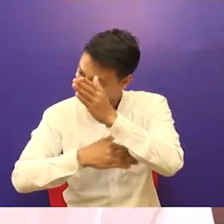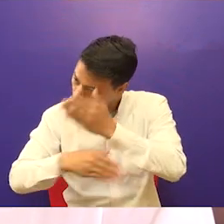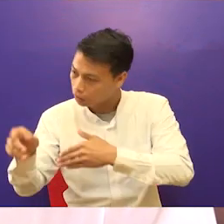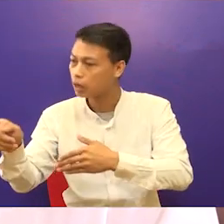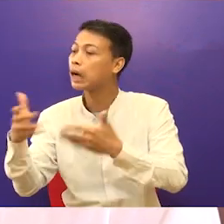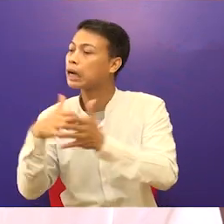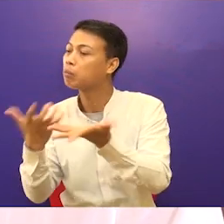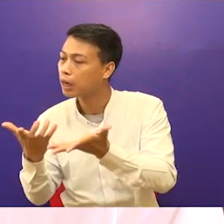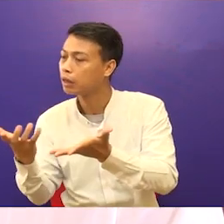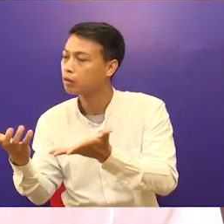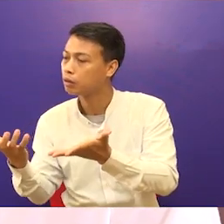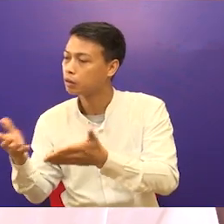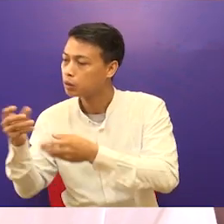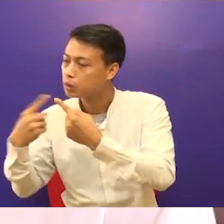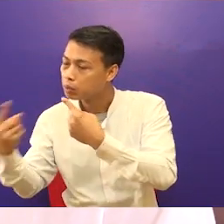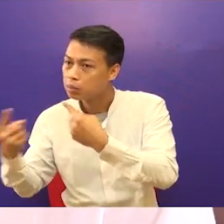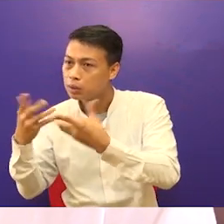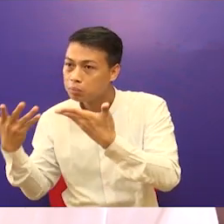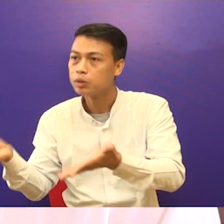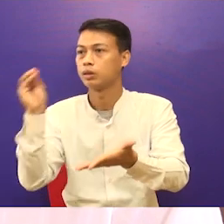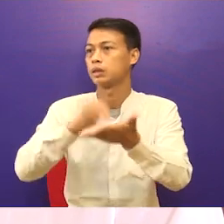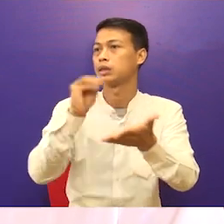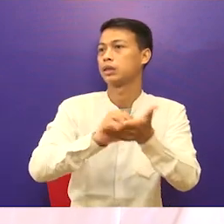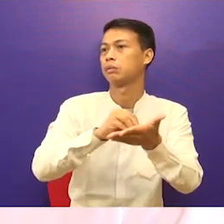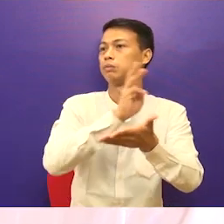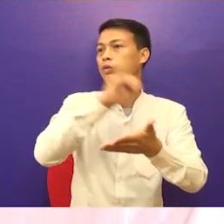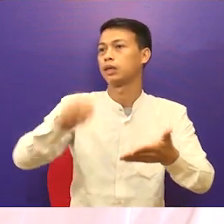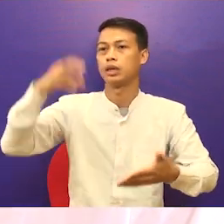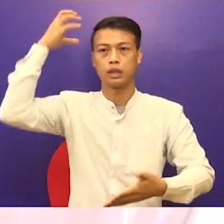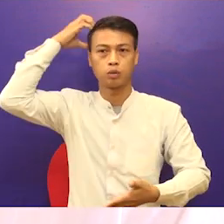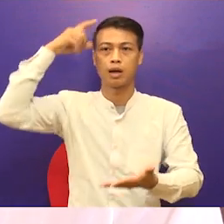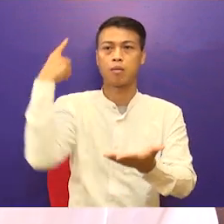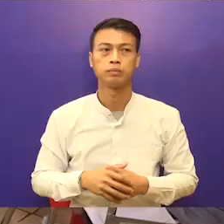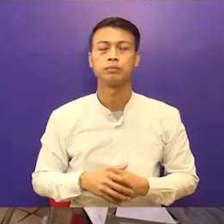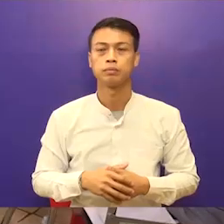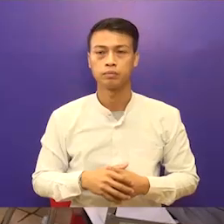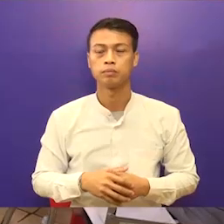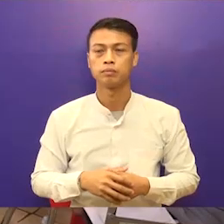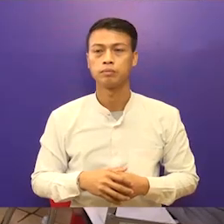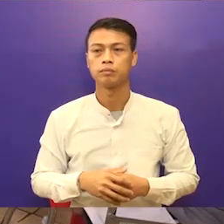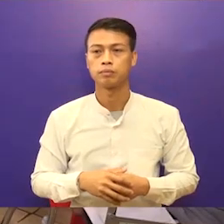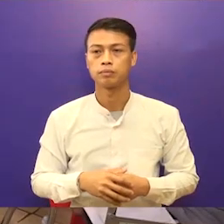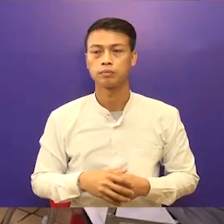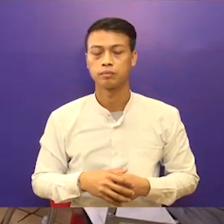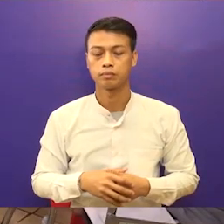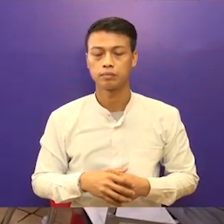ဖြစ်နေကြကျွန်တော်တို့စီကဘာကြောင့်မဖြစ်တာလဲဆိုလို့ရှိရင်အဲလက်လန်းပြီးမရခဲ့လို့ကျွန်တော်အဓိကပြော